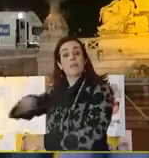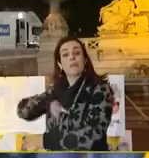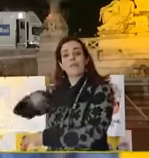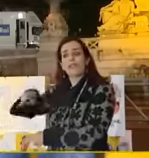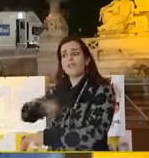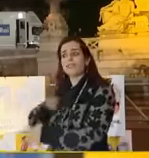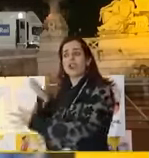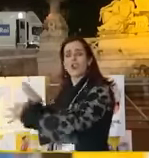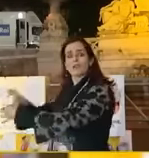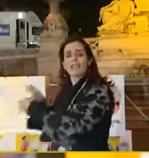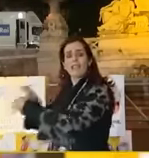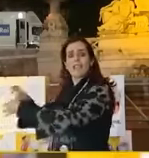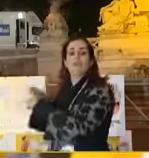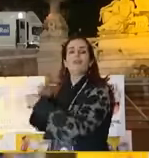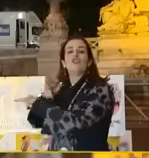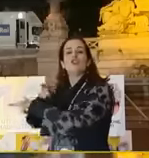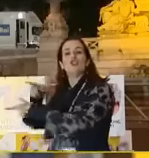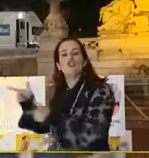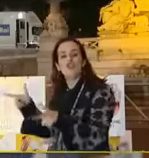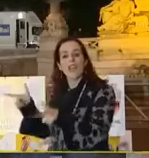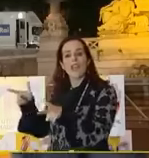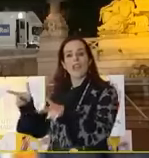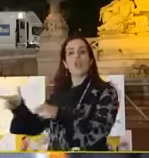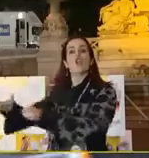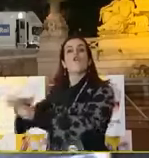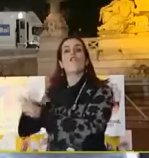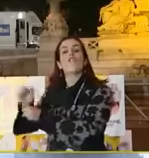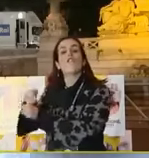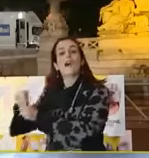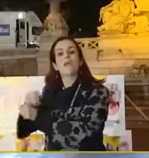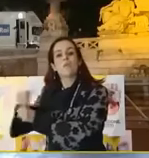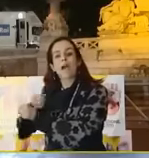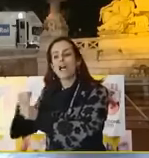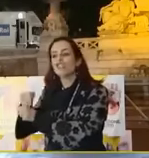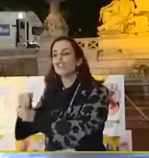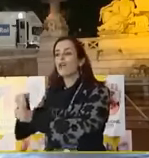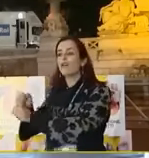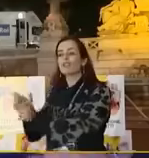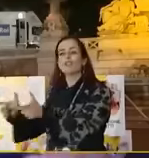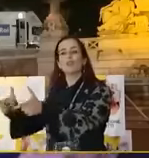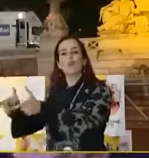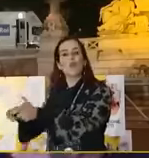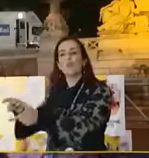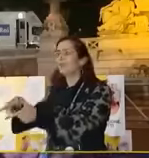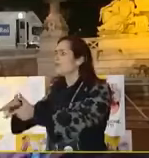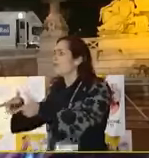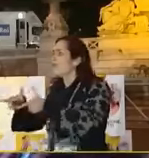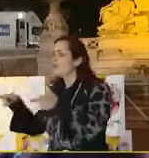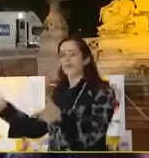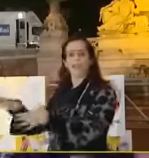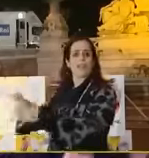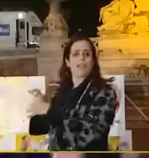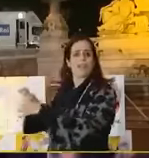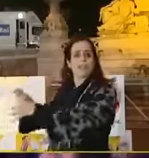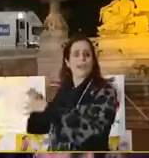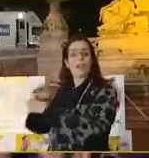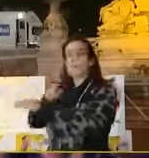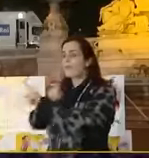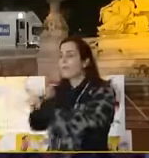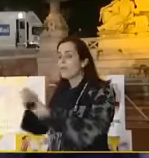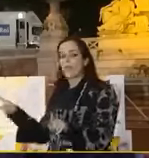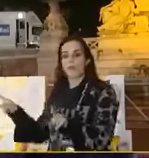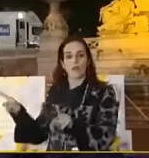lobby delle aziende farmaceutiche o protesiche. Noi possiamo fare e faremo tutte le